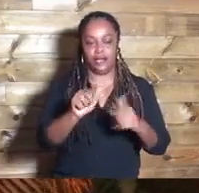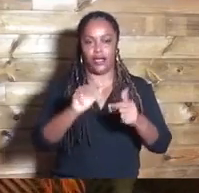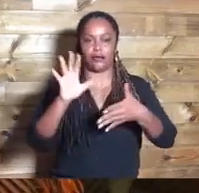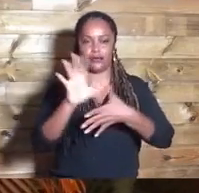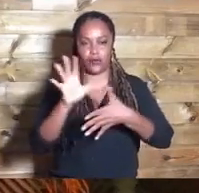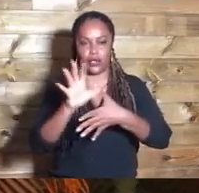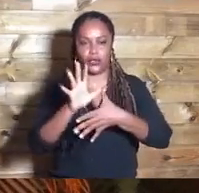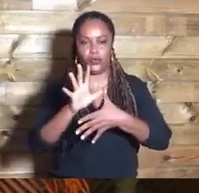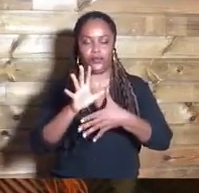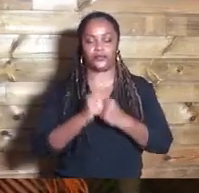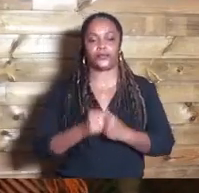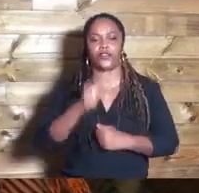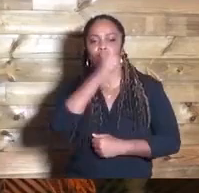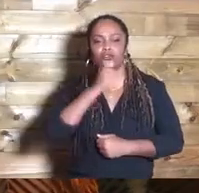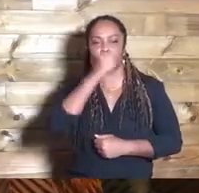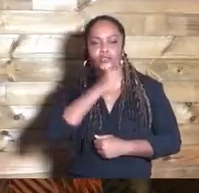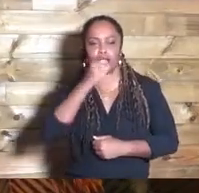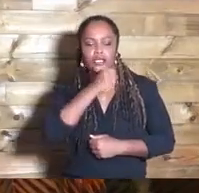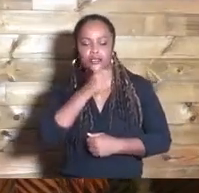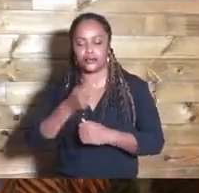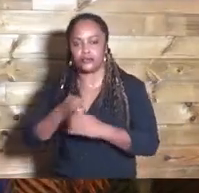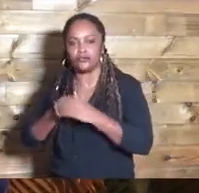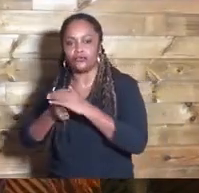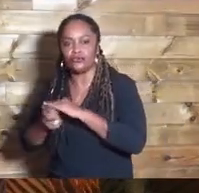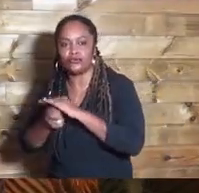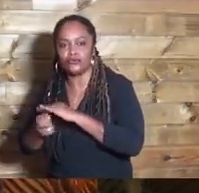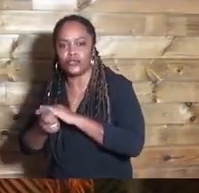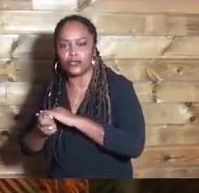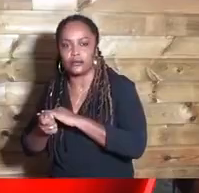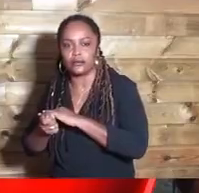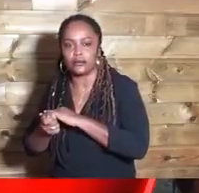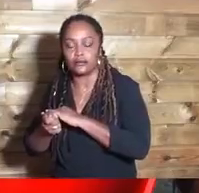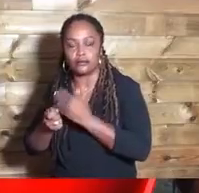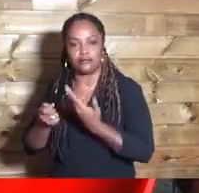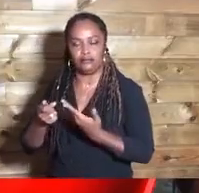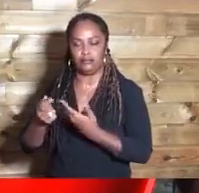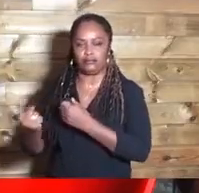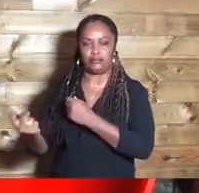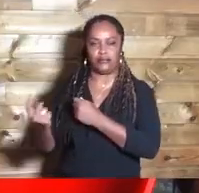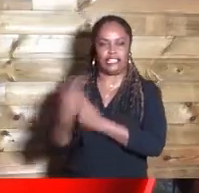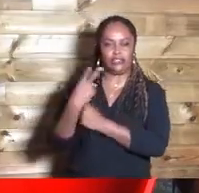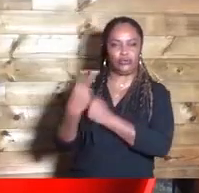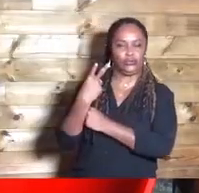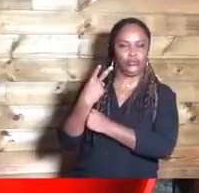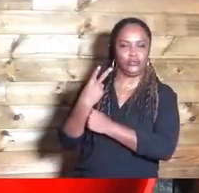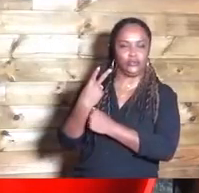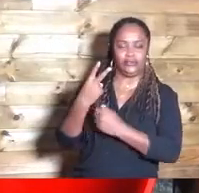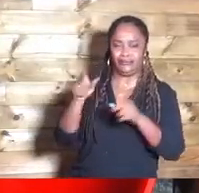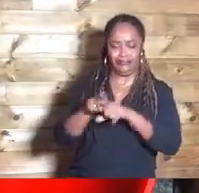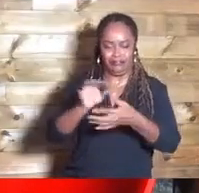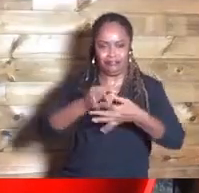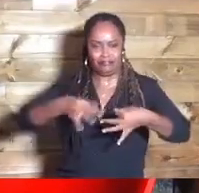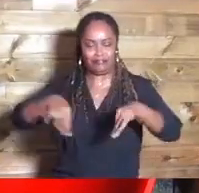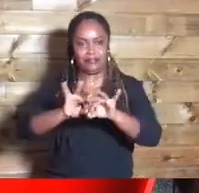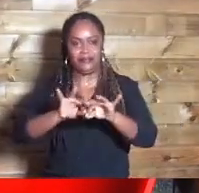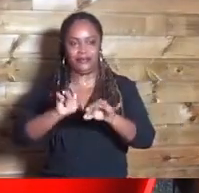journaliste subventionné, de temps en temps, nous a traités de groupuscules. Mais comme souvent pays colonisé,